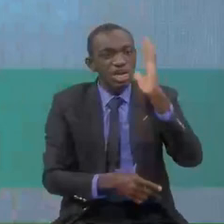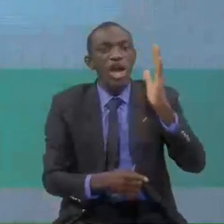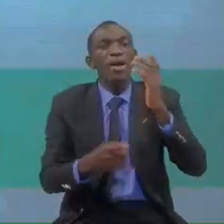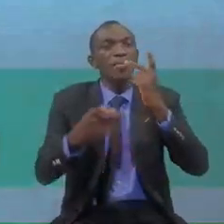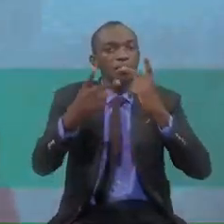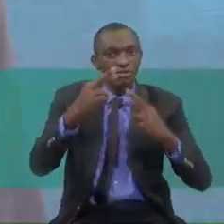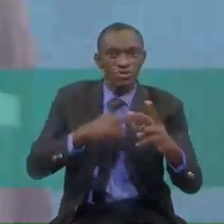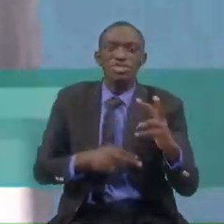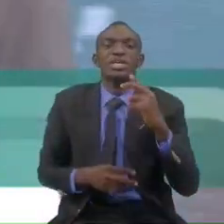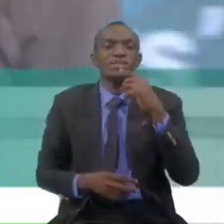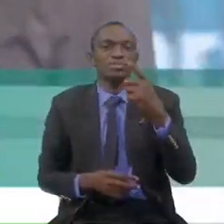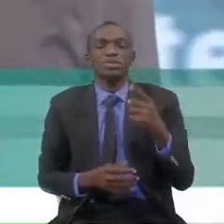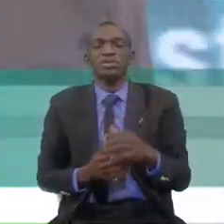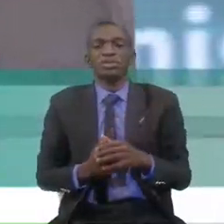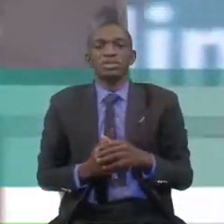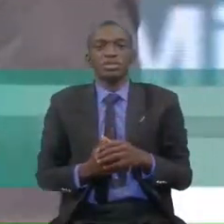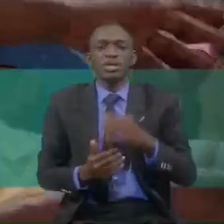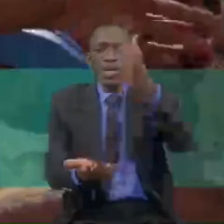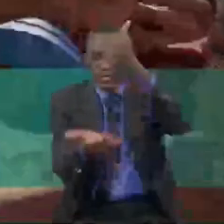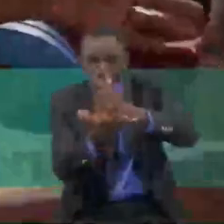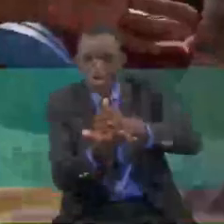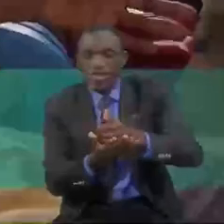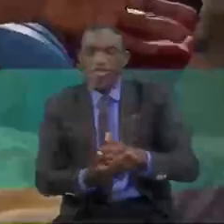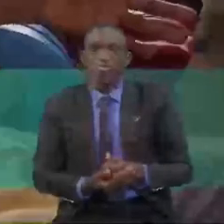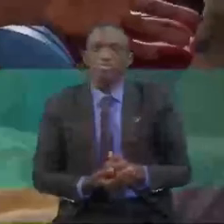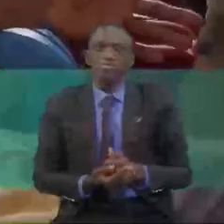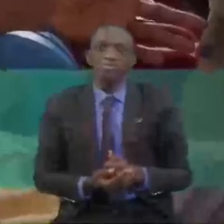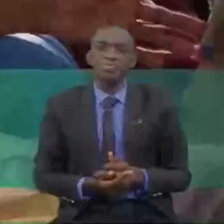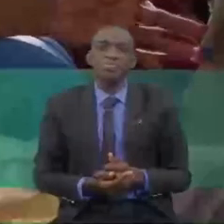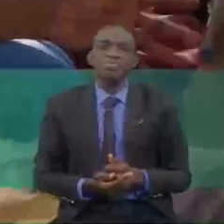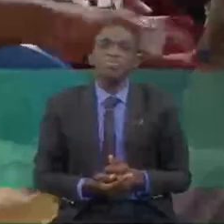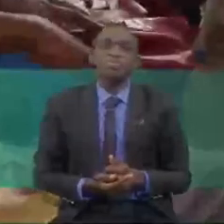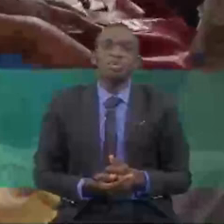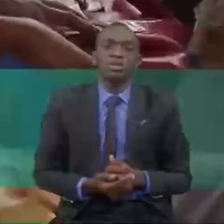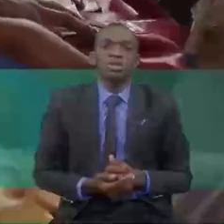prophétiseront. Vous n'avez pas dit Amen.